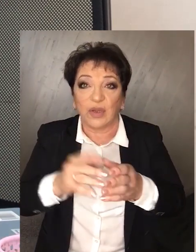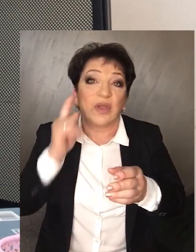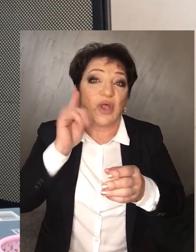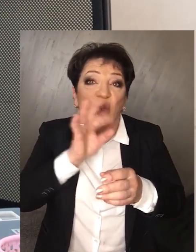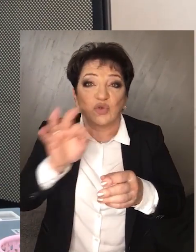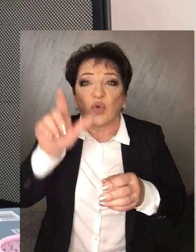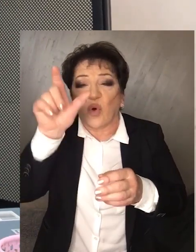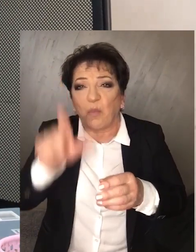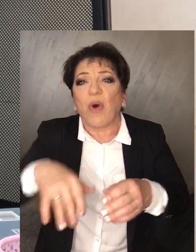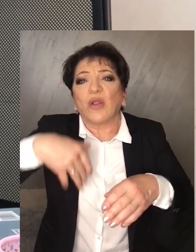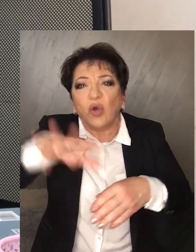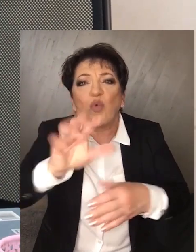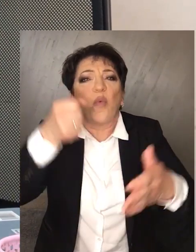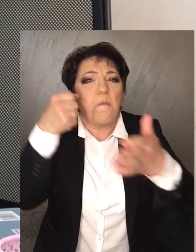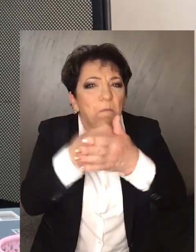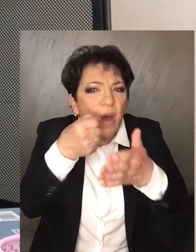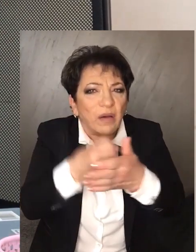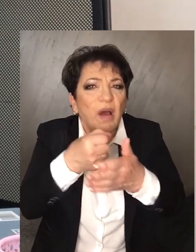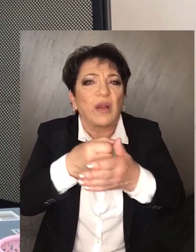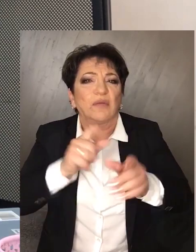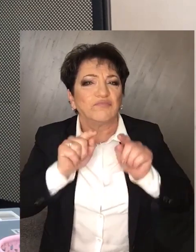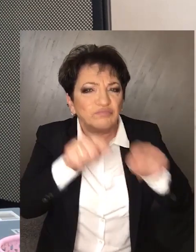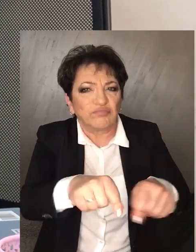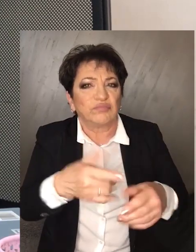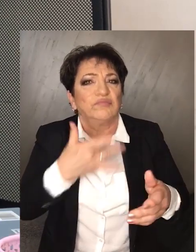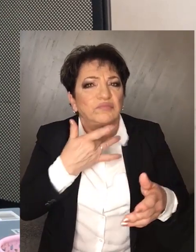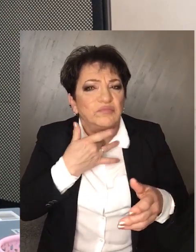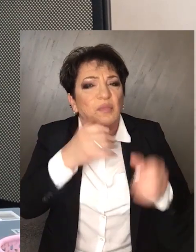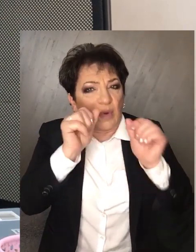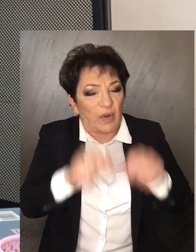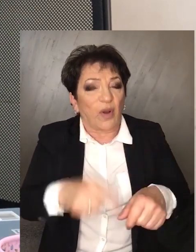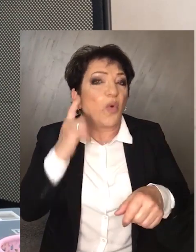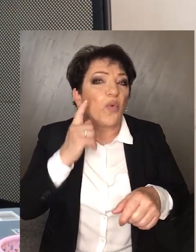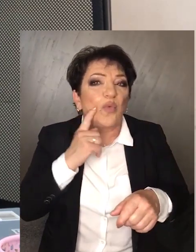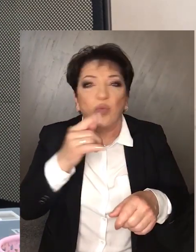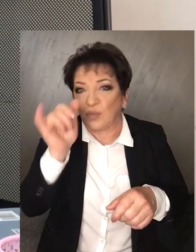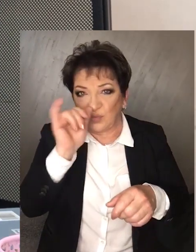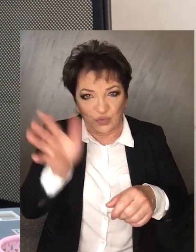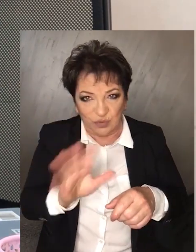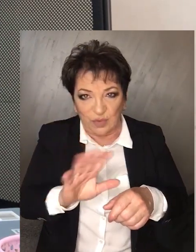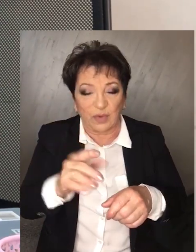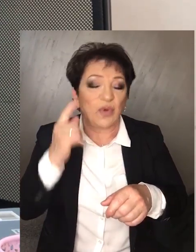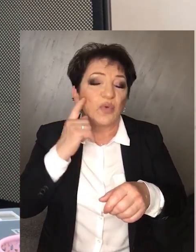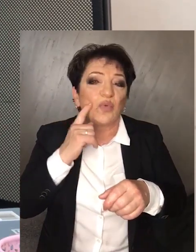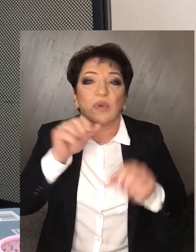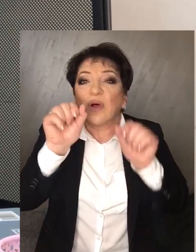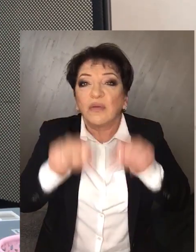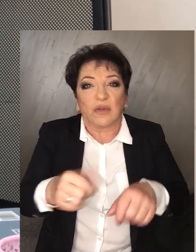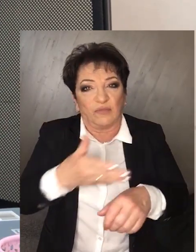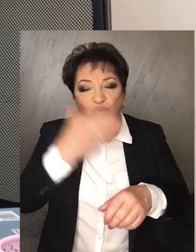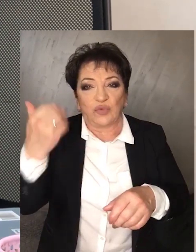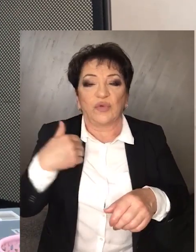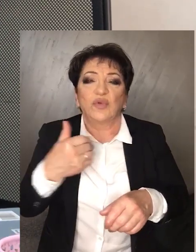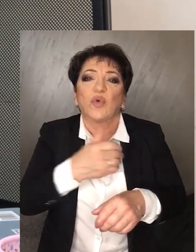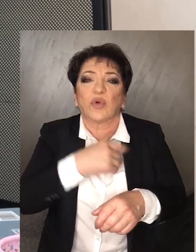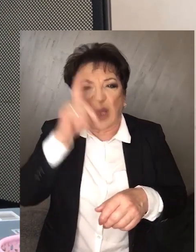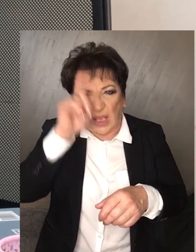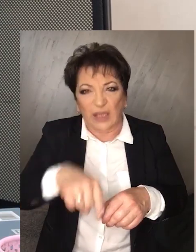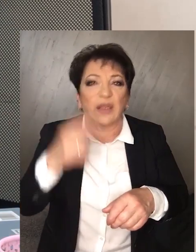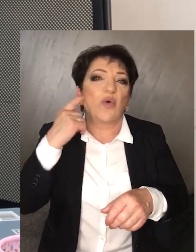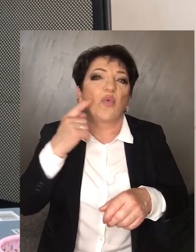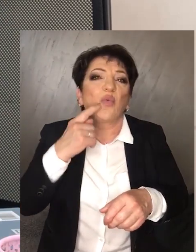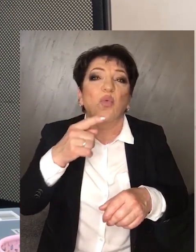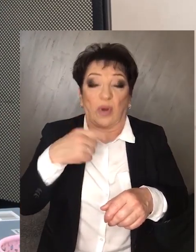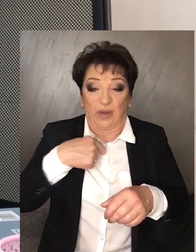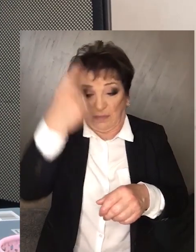խուլերը առավել եւս խոցելի են, որովհետեւ եթե լսողը կարող է ունենալ մի բան գնալ, պայքարել, ունենալ աշխատանք, խուլը